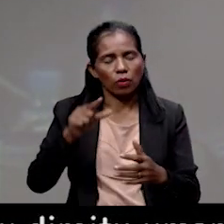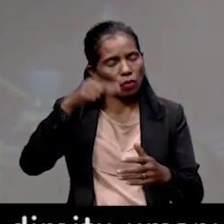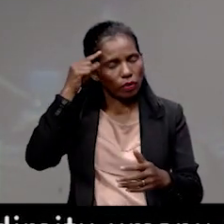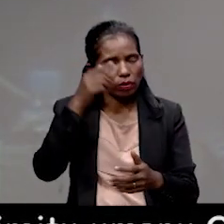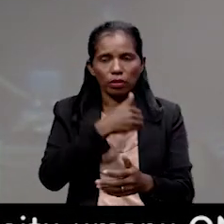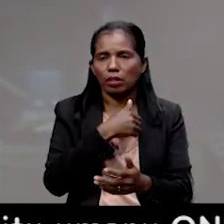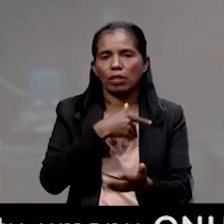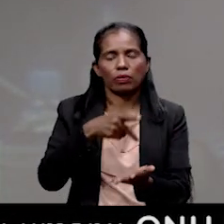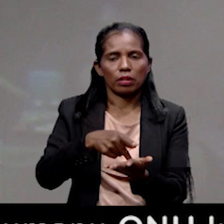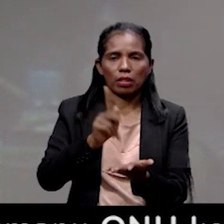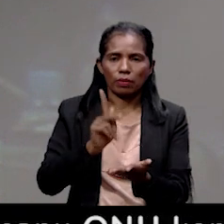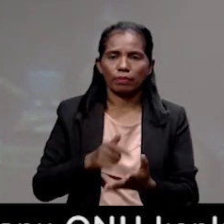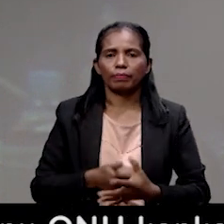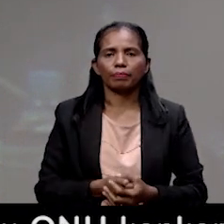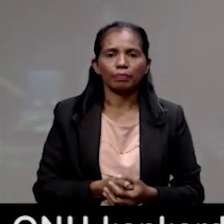selo.